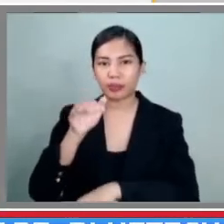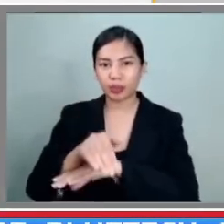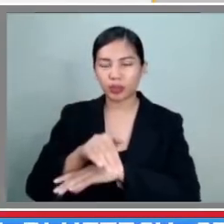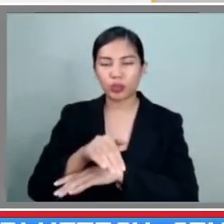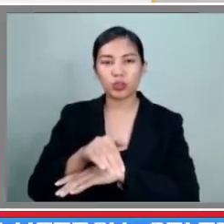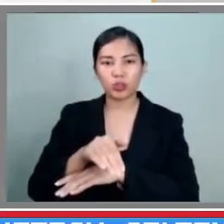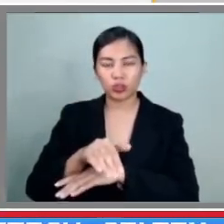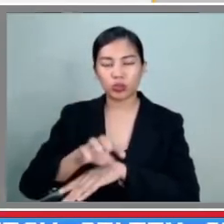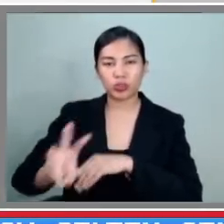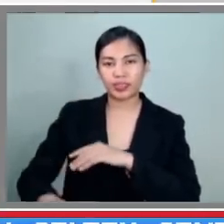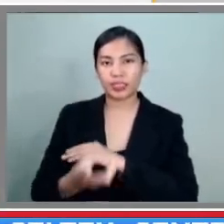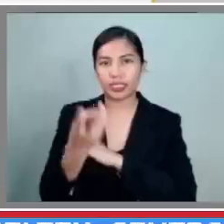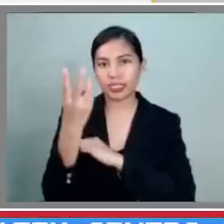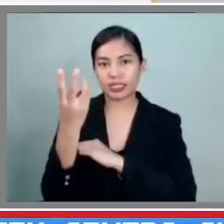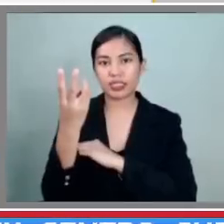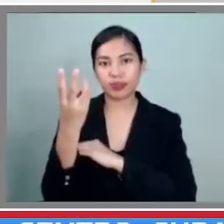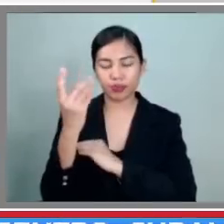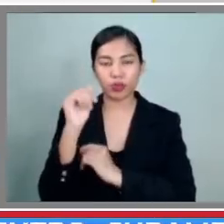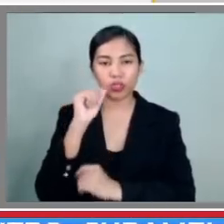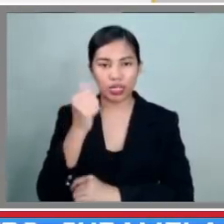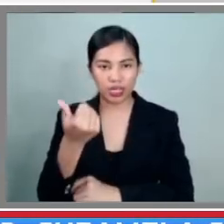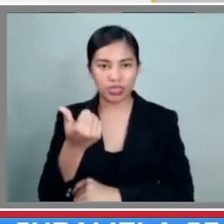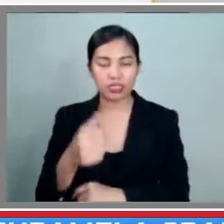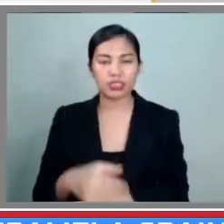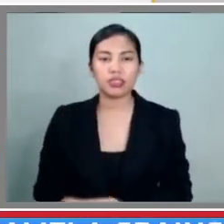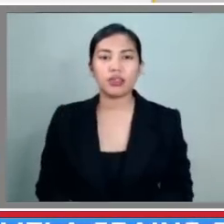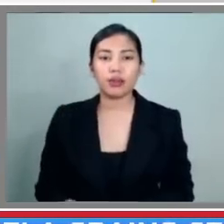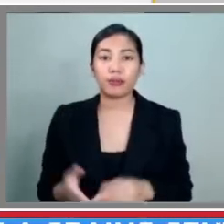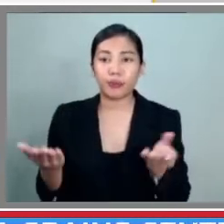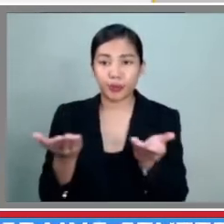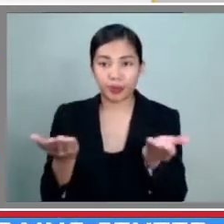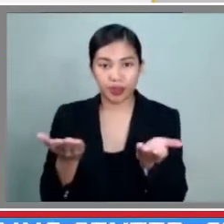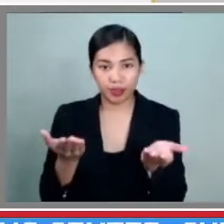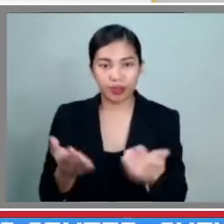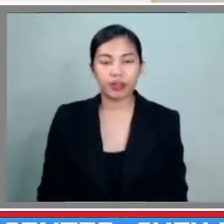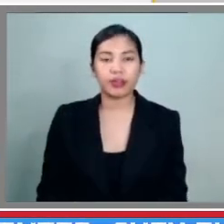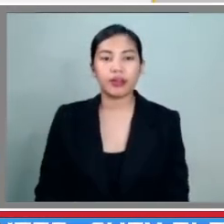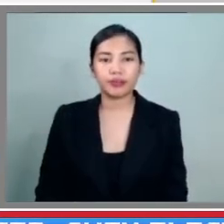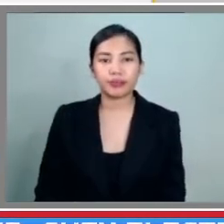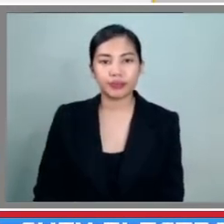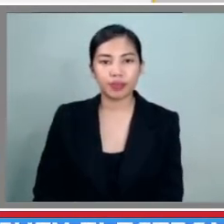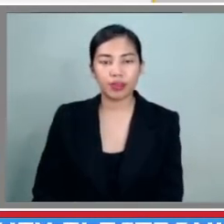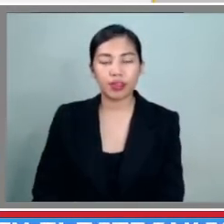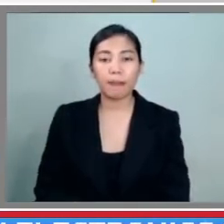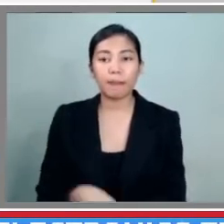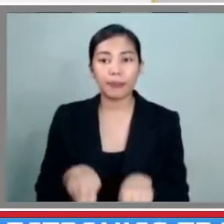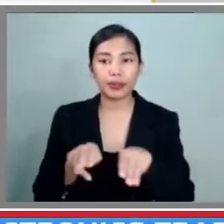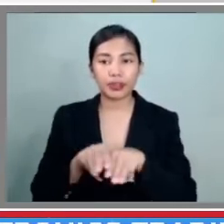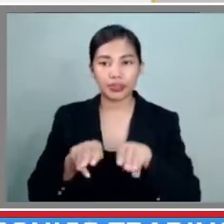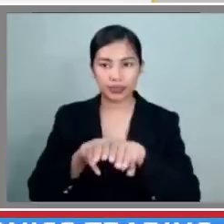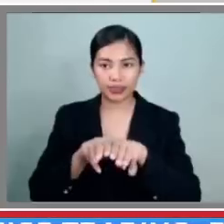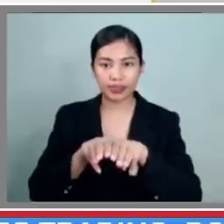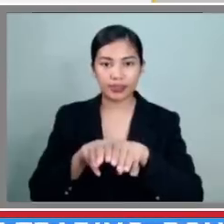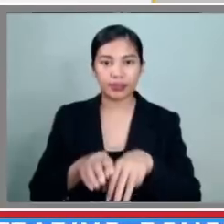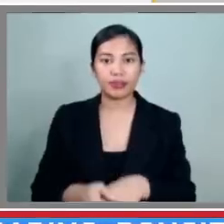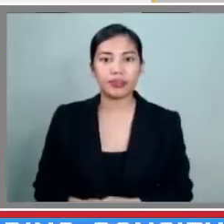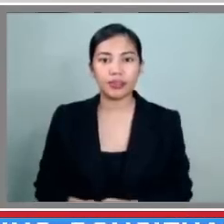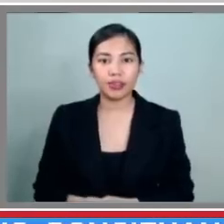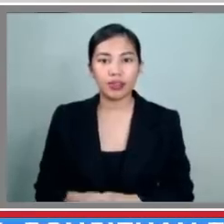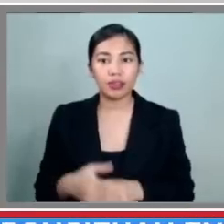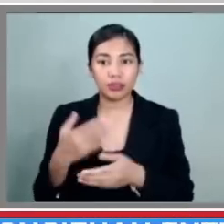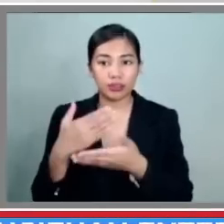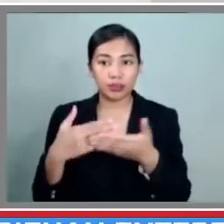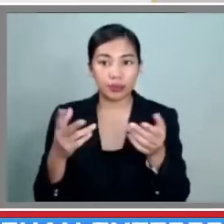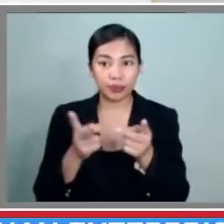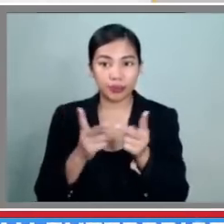umaga bukas ang water interruption sa ilang pong bahagi ng Barangay Malanday sa Marikina. Ang ilang lugar naman sa